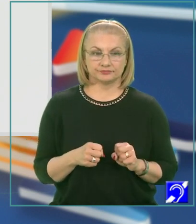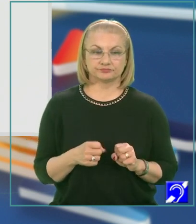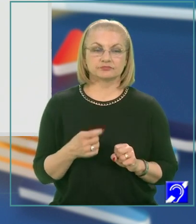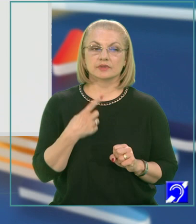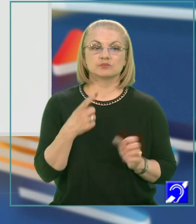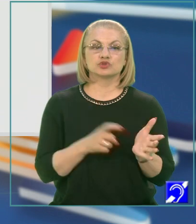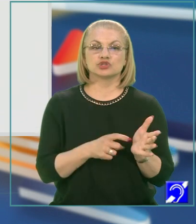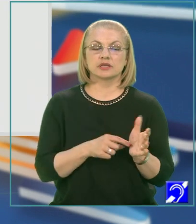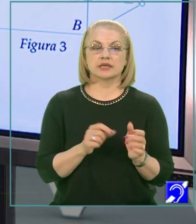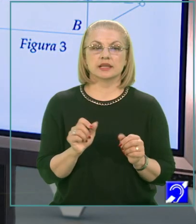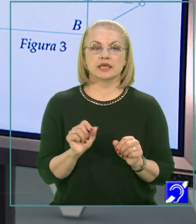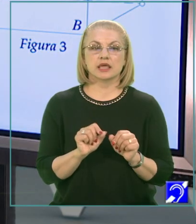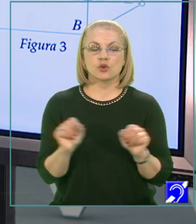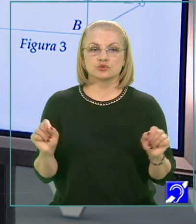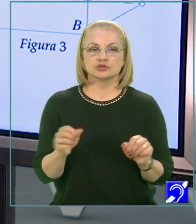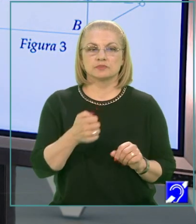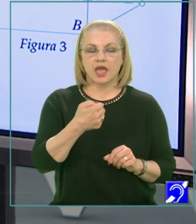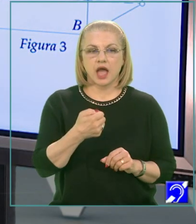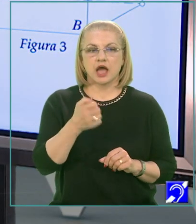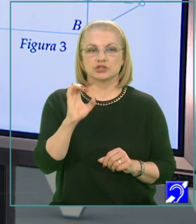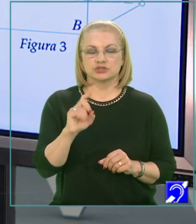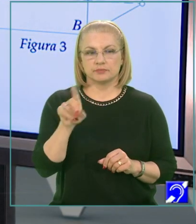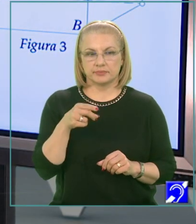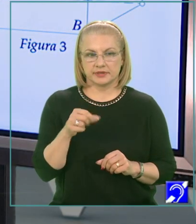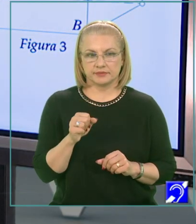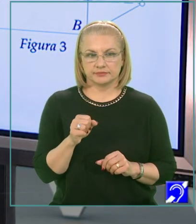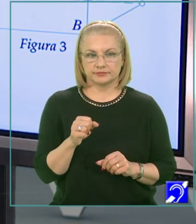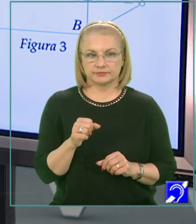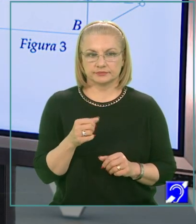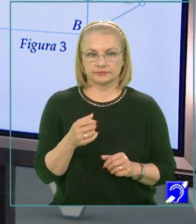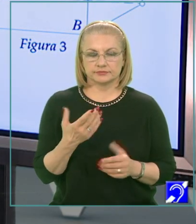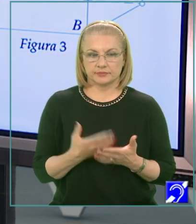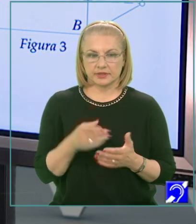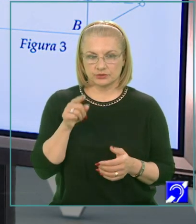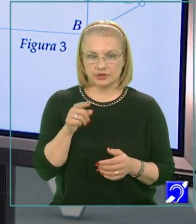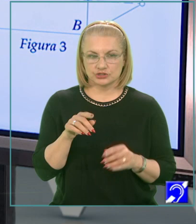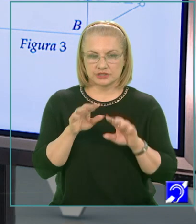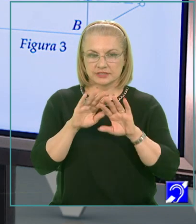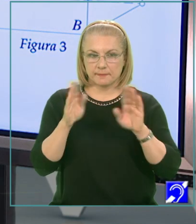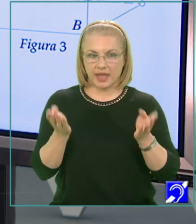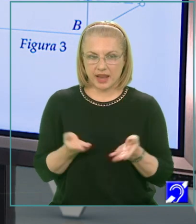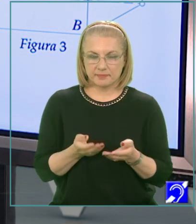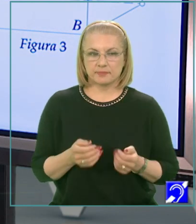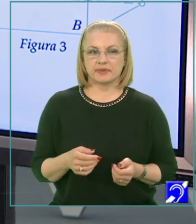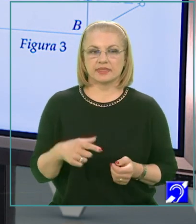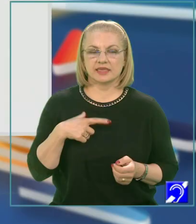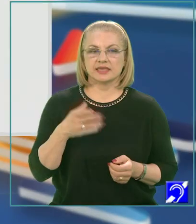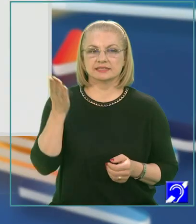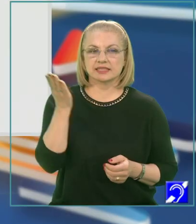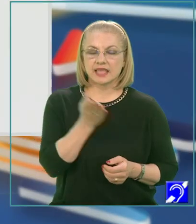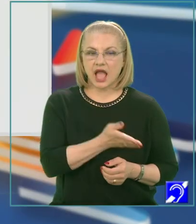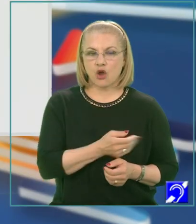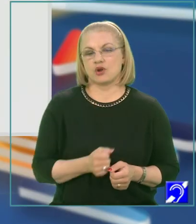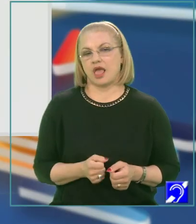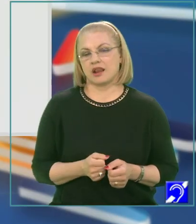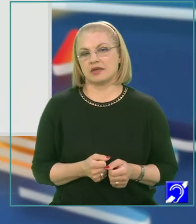lungimea segmentului AC'. AC' pentru corpul nostru, pentru acest paralelepiped, reprezintă diagonala lui. Avem